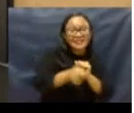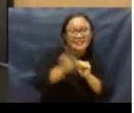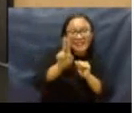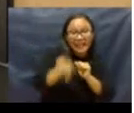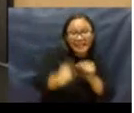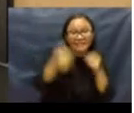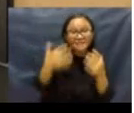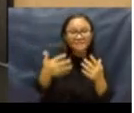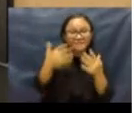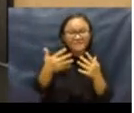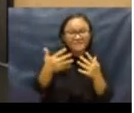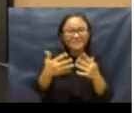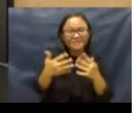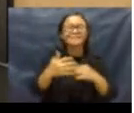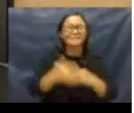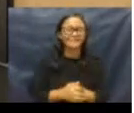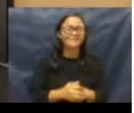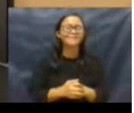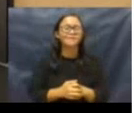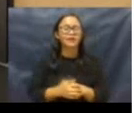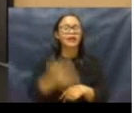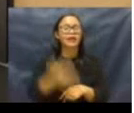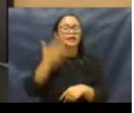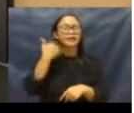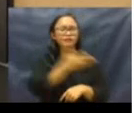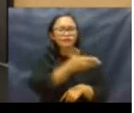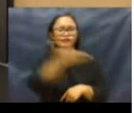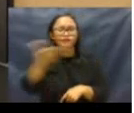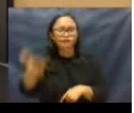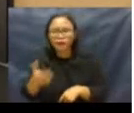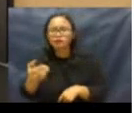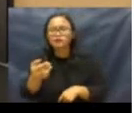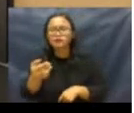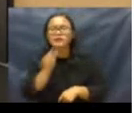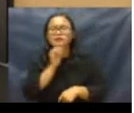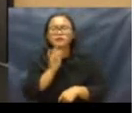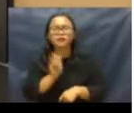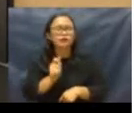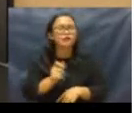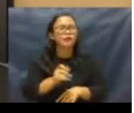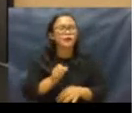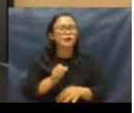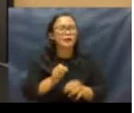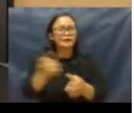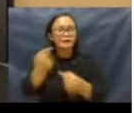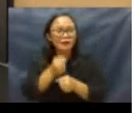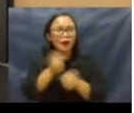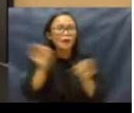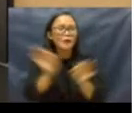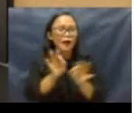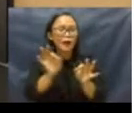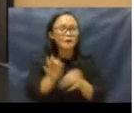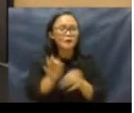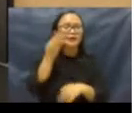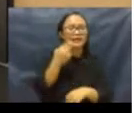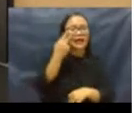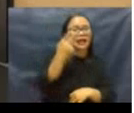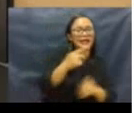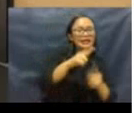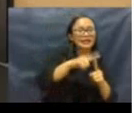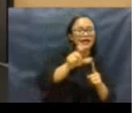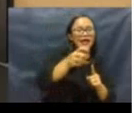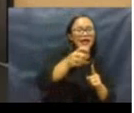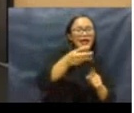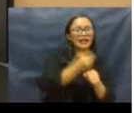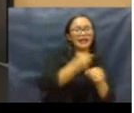Oke, kalau tadi yang masih belum beruntung, tadi saya juga sempat ke grup Telegram dan memperkenalkan diri saya.